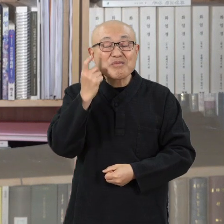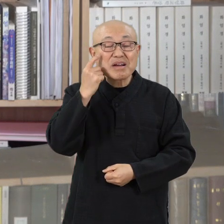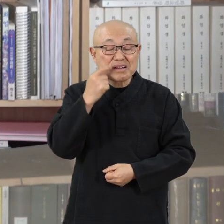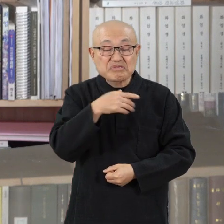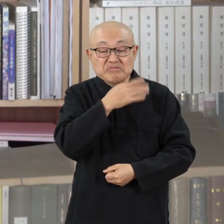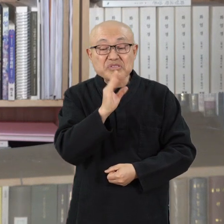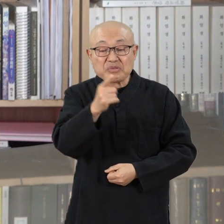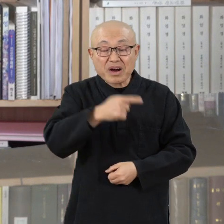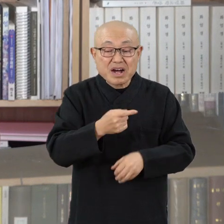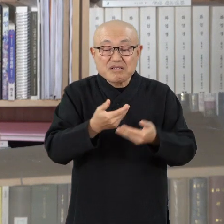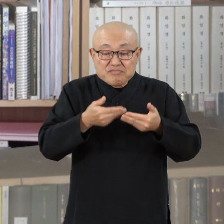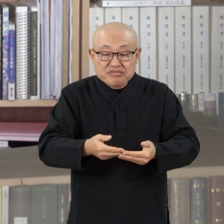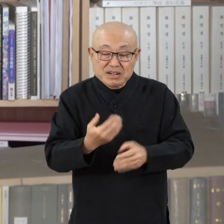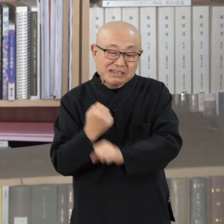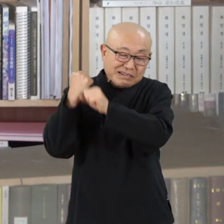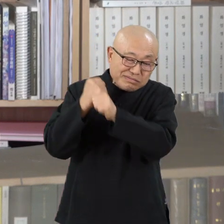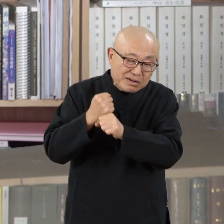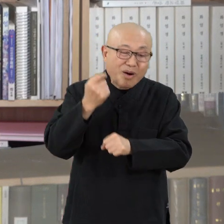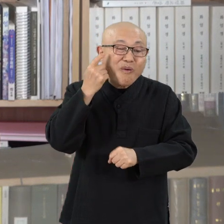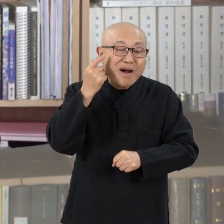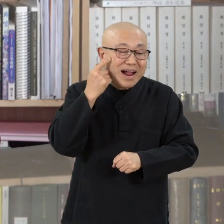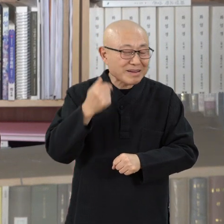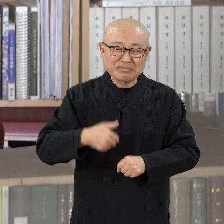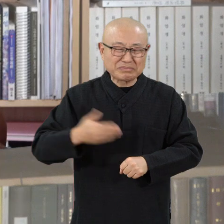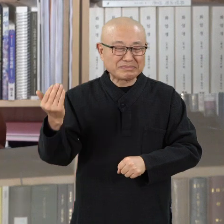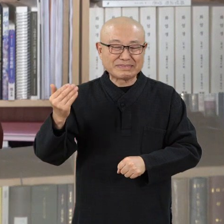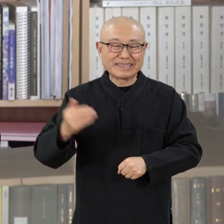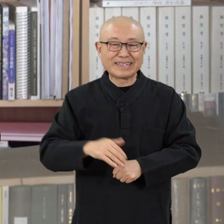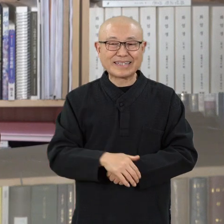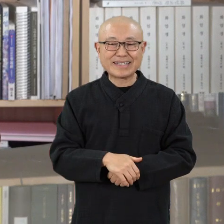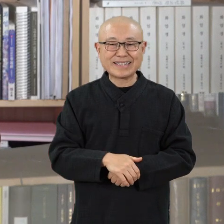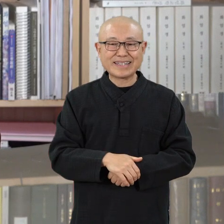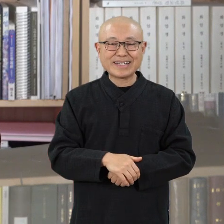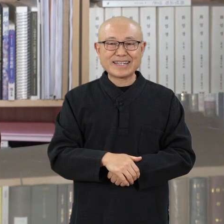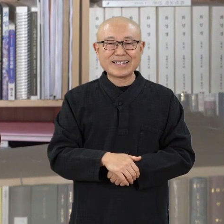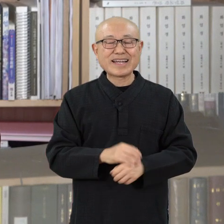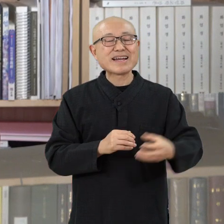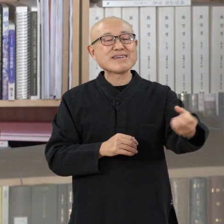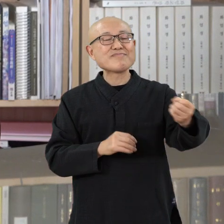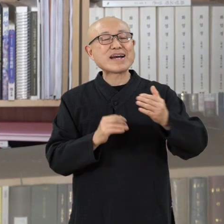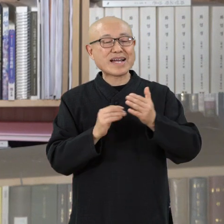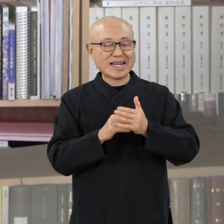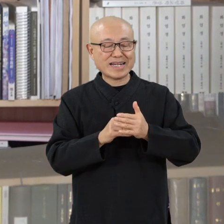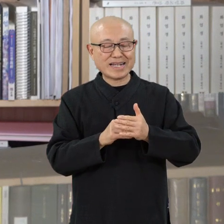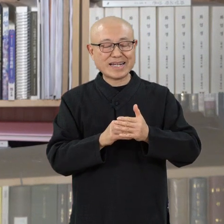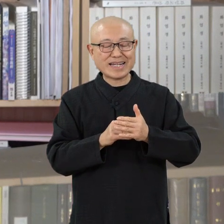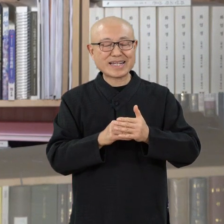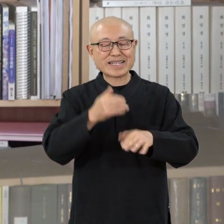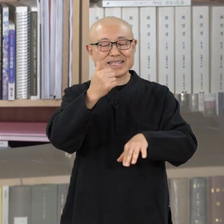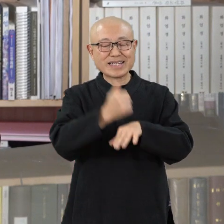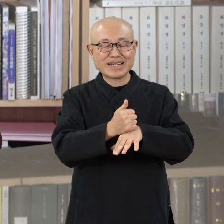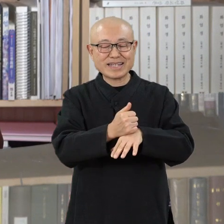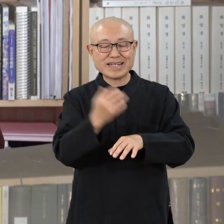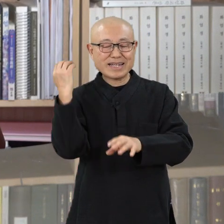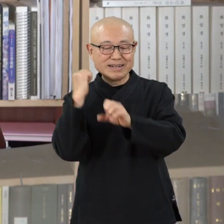노인이 오셔서 이럽니까? 이 말을 들을 이유도 없다. 그리고서는 유유히 그 짐을 다 지고